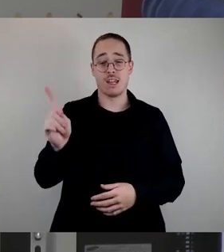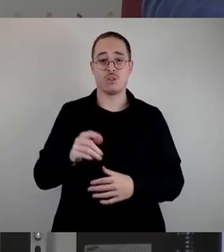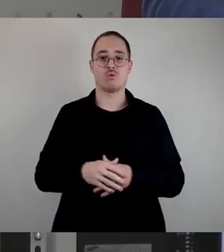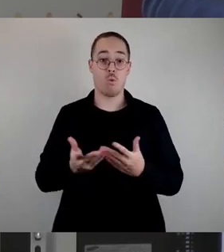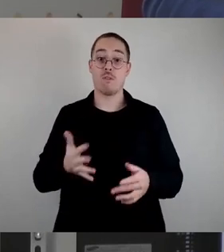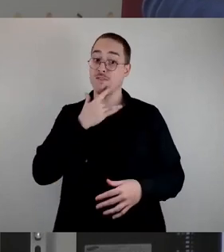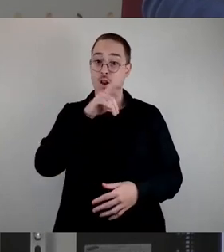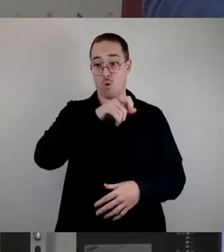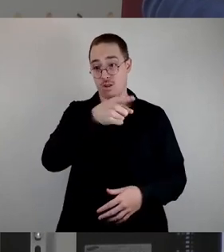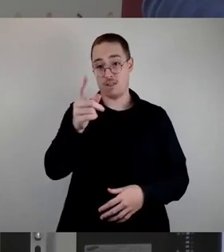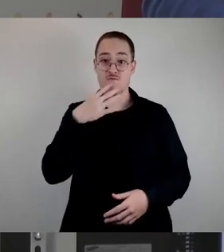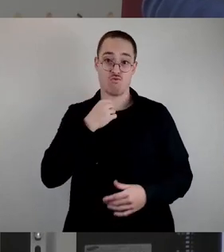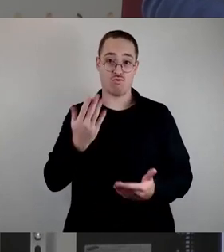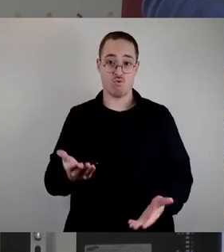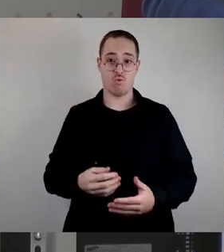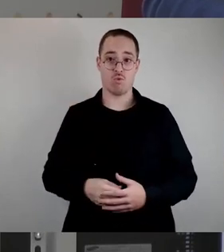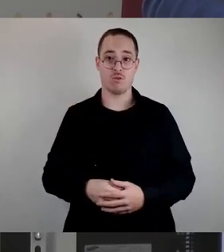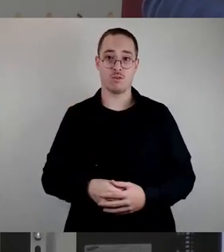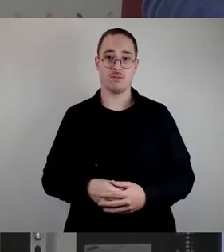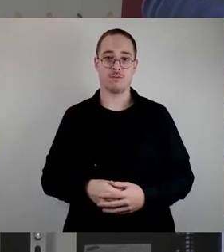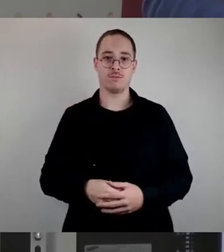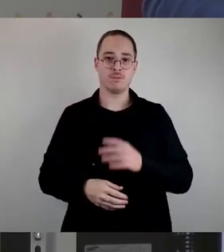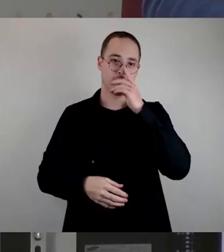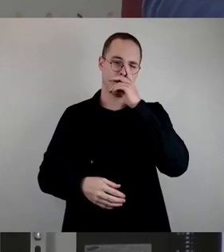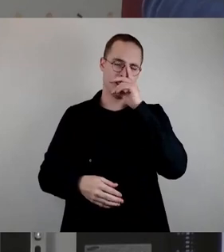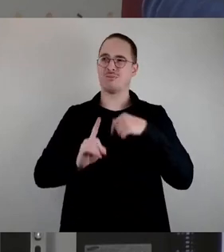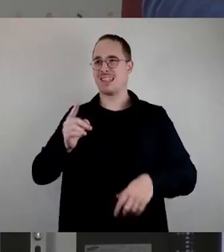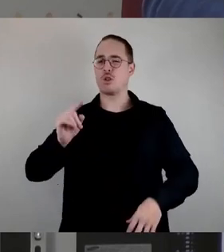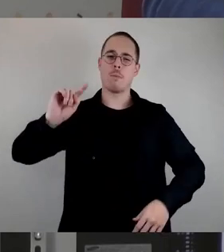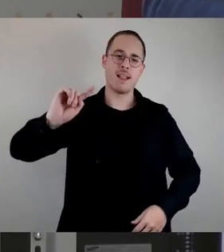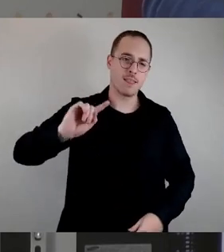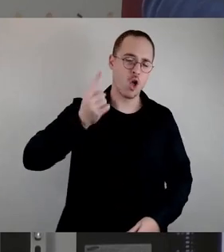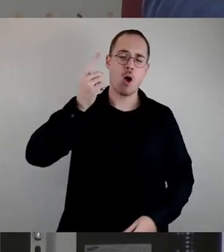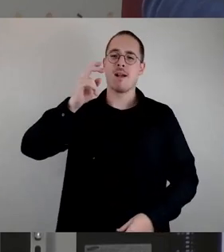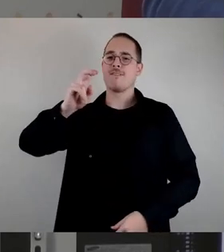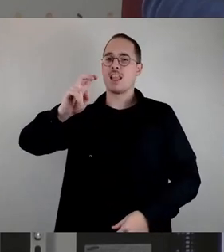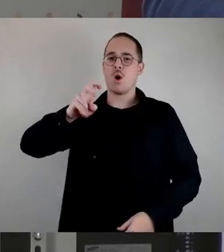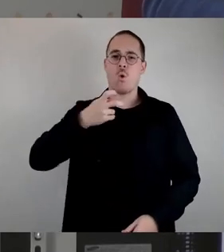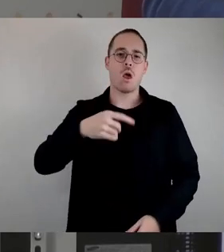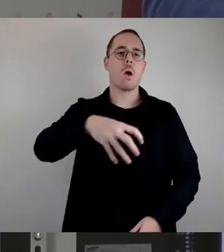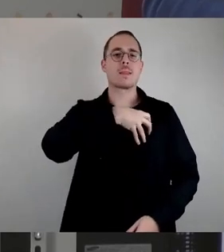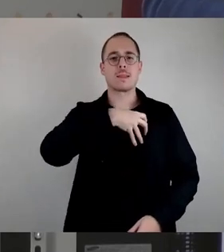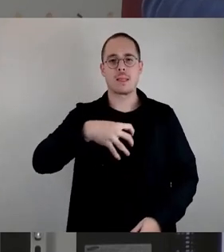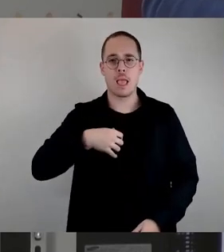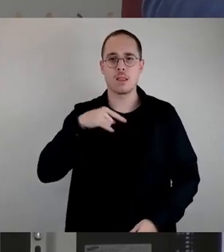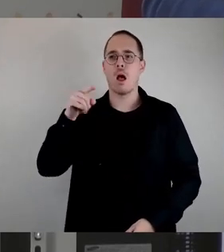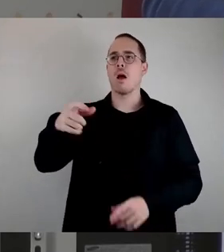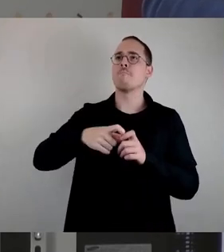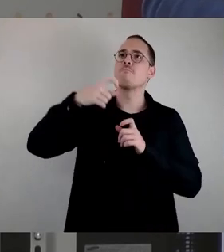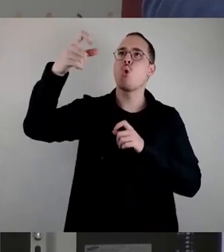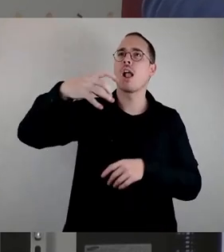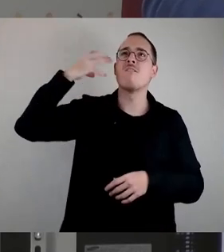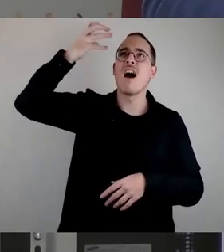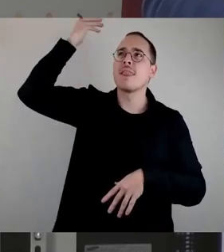wünschen. Und dann bitte nie immer wieder, und das ist so, es ist in Dresden, dann alle möglichen Brückenfantasien